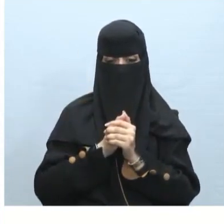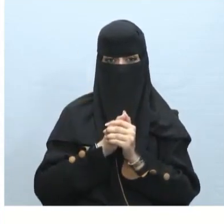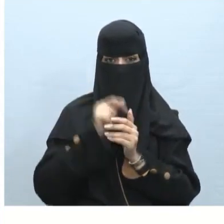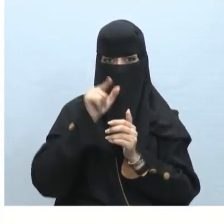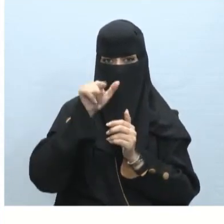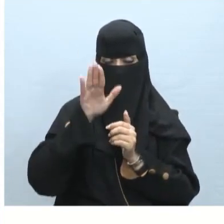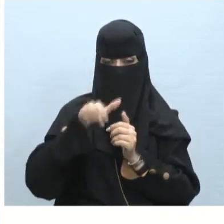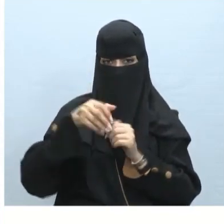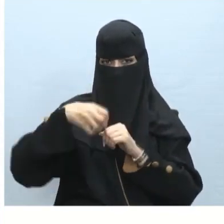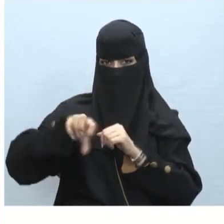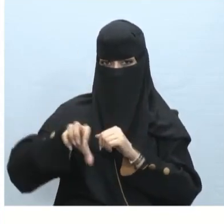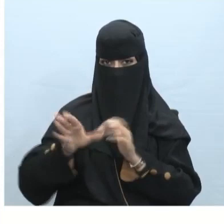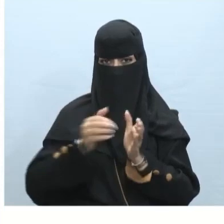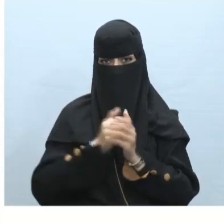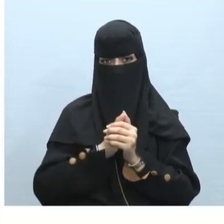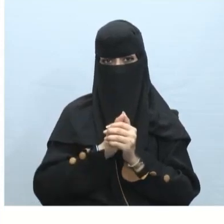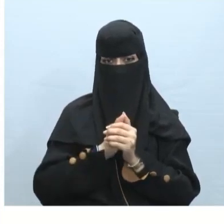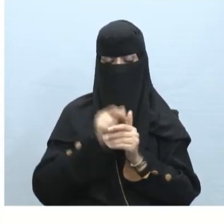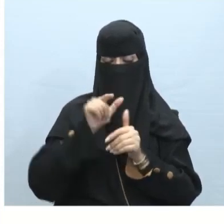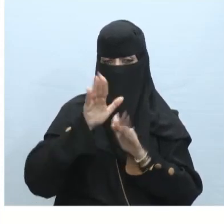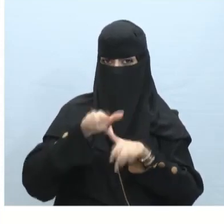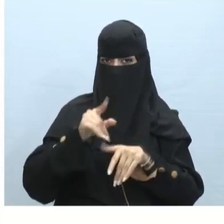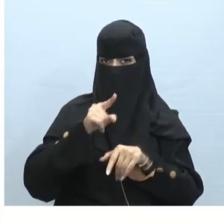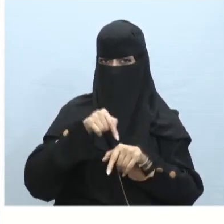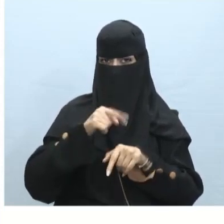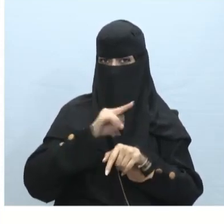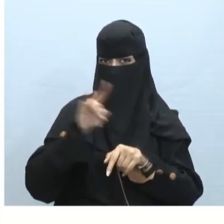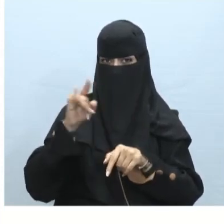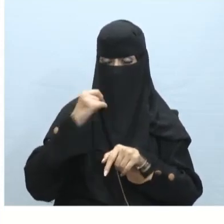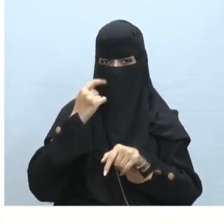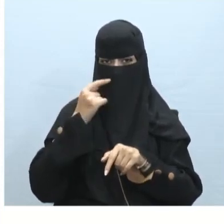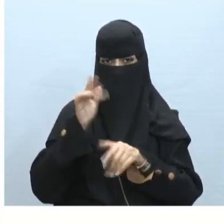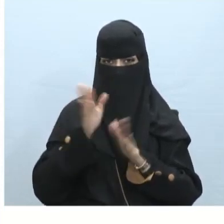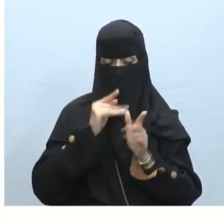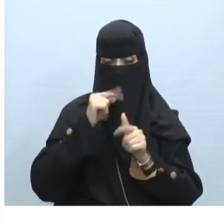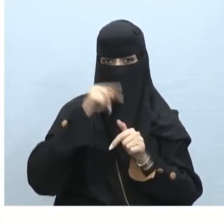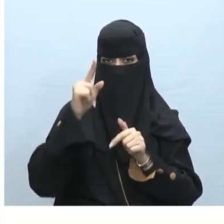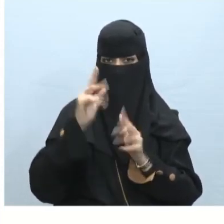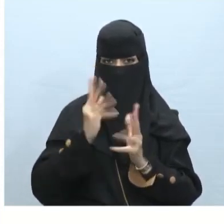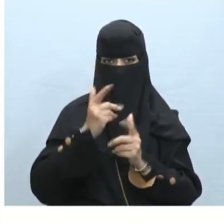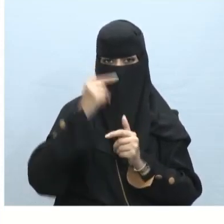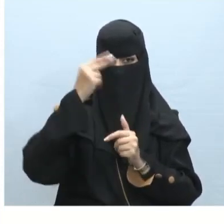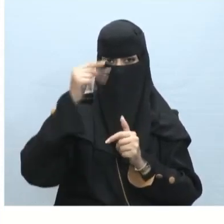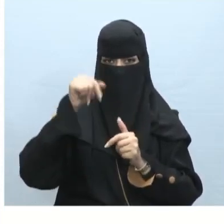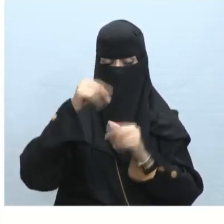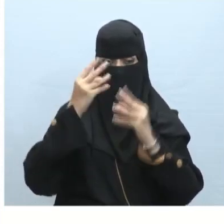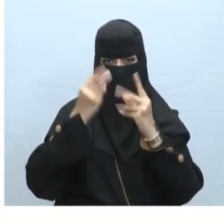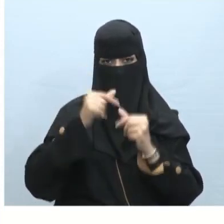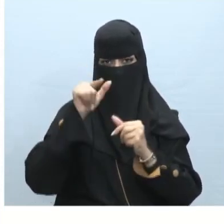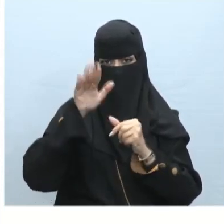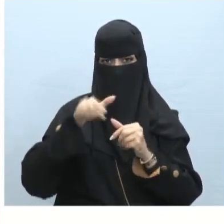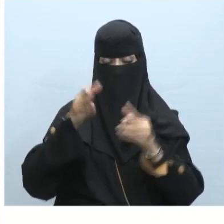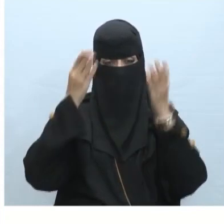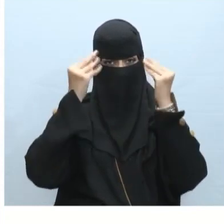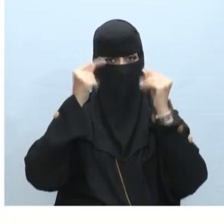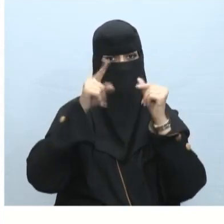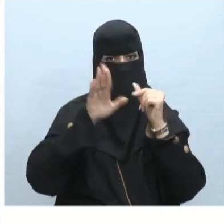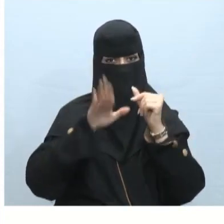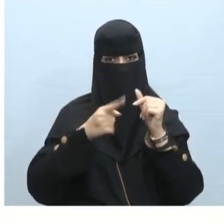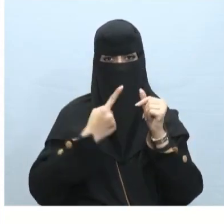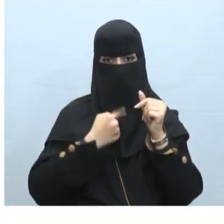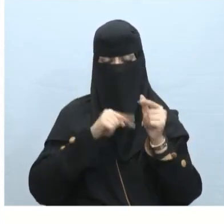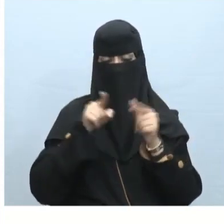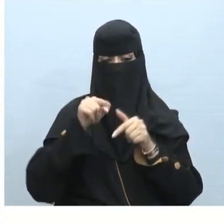في هذا الجزء اذا كنت لا تعرف ما هو رسم سمارت ارت المناسب للمعلومات التي تريد